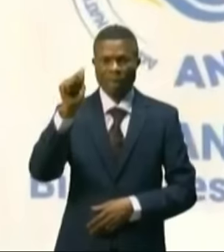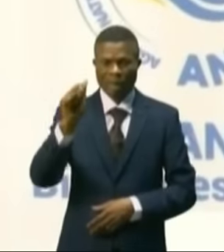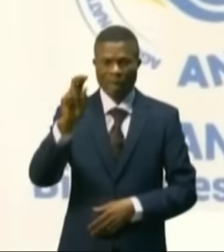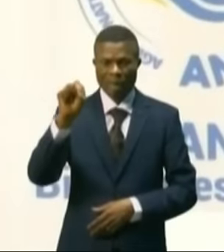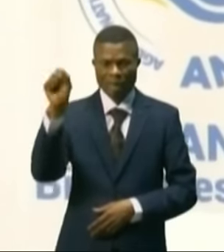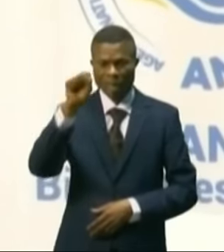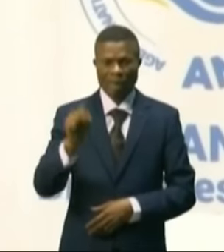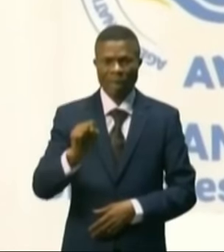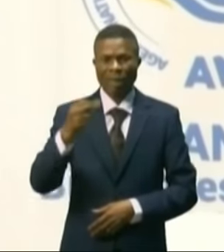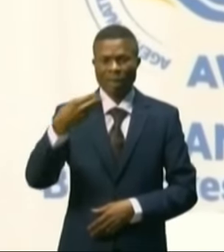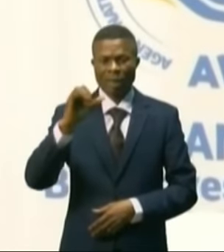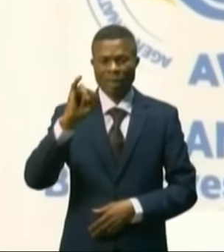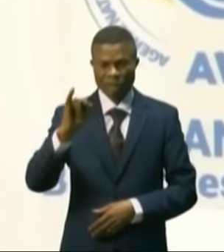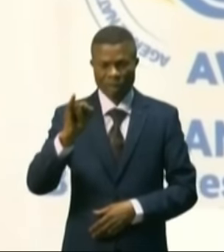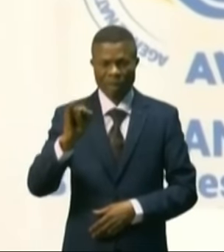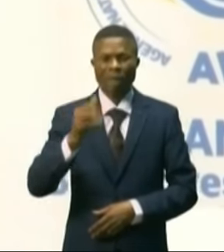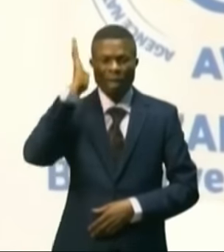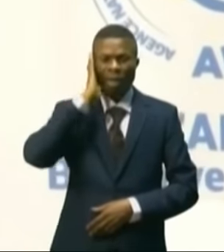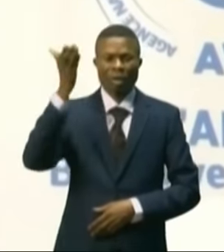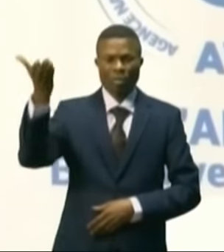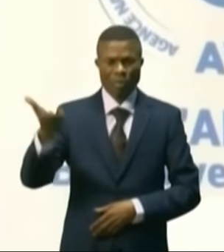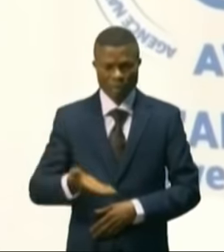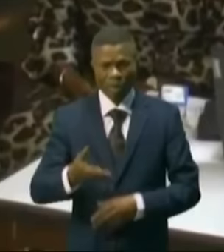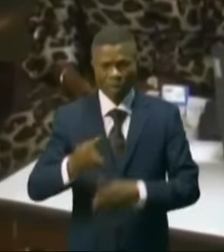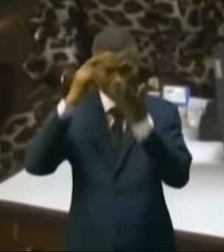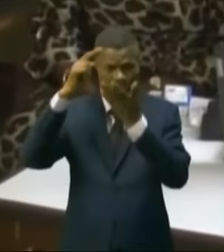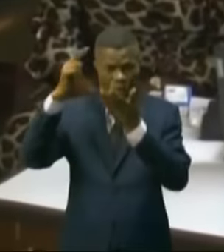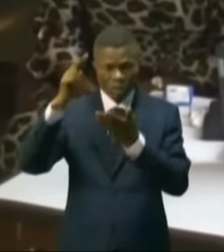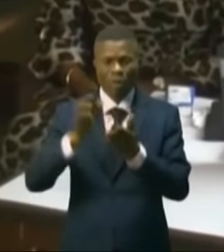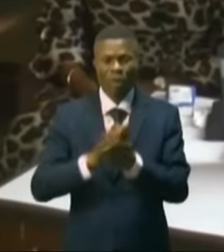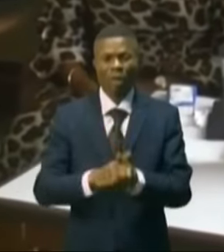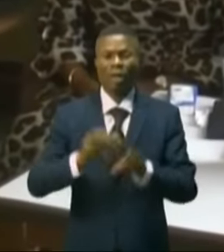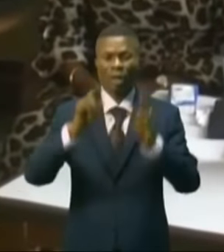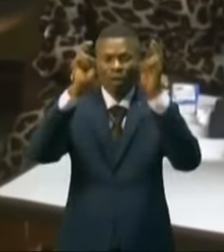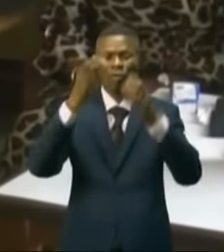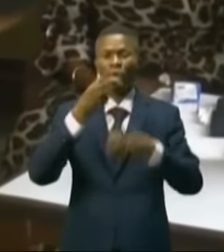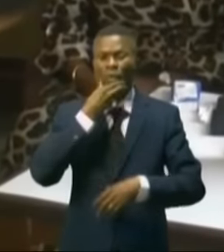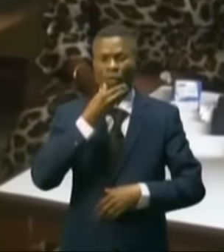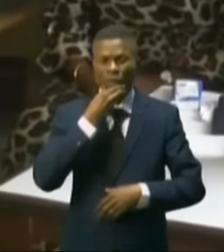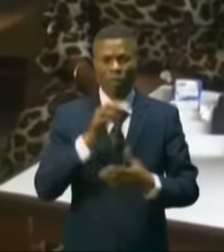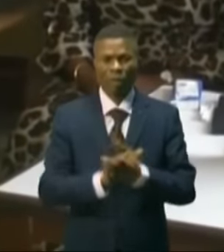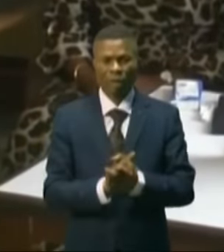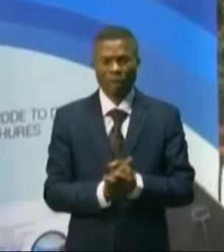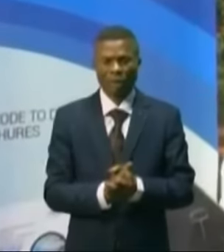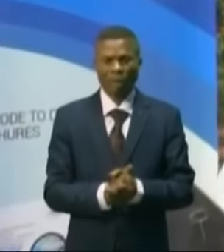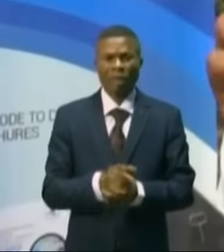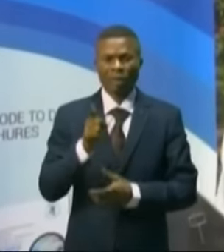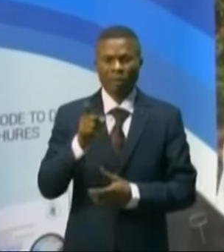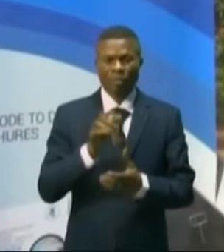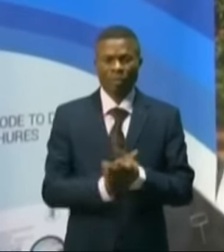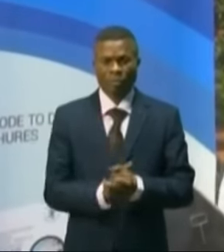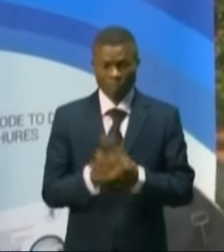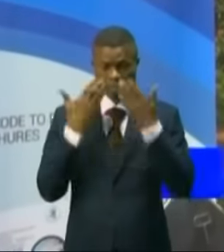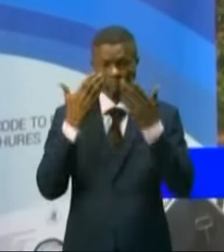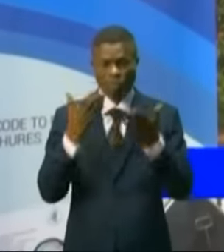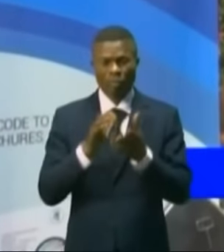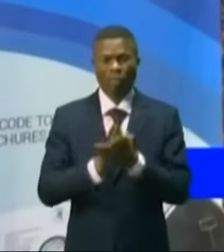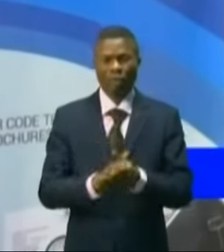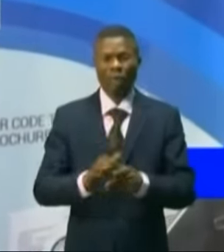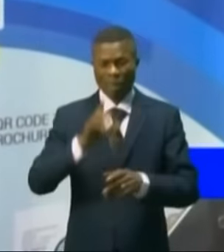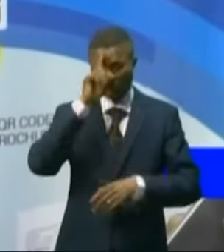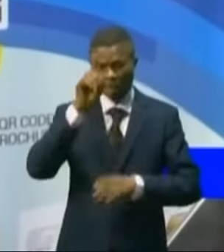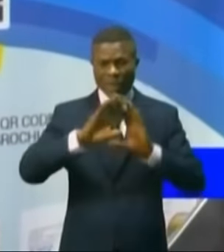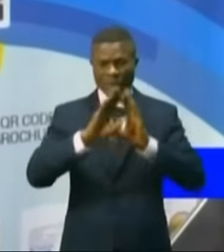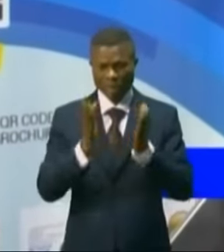mot de bienvenue de M. l'abbé recteur de l'Université officielle de Mbujimayi, Apollinaire Chibaka Chikongo. À travers toutes les conférences, il y a une idée qui